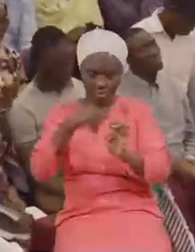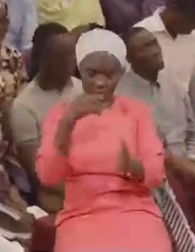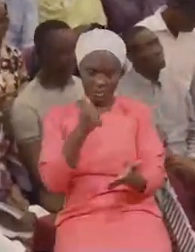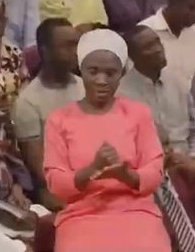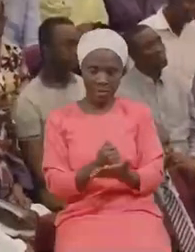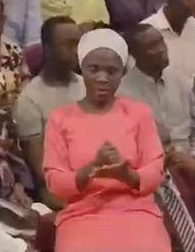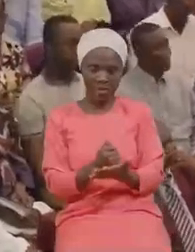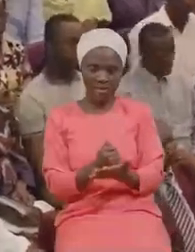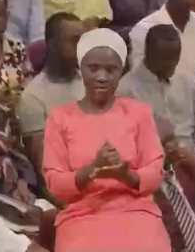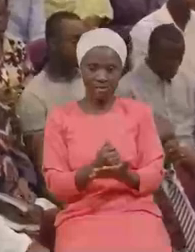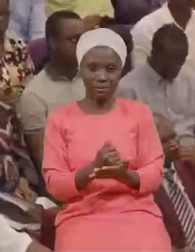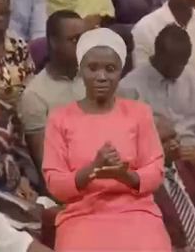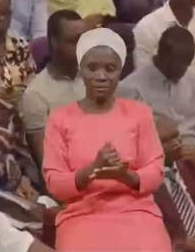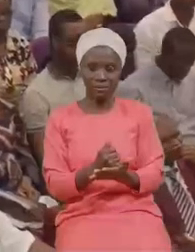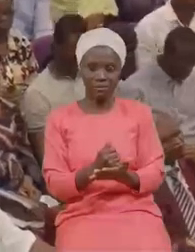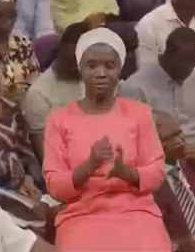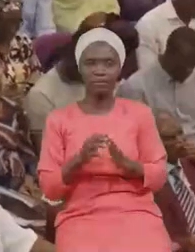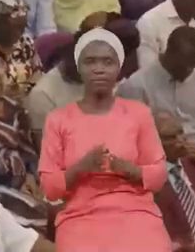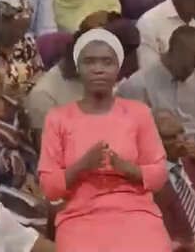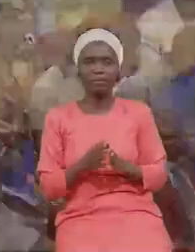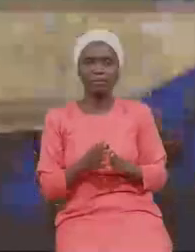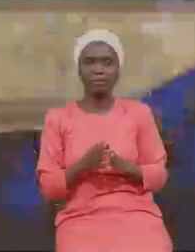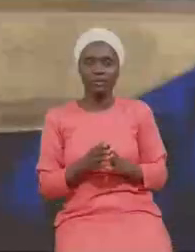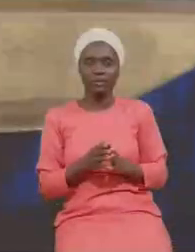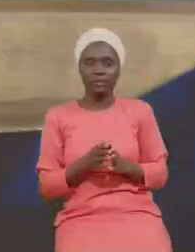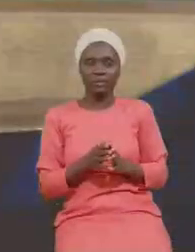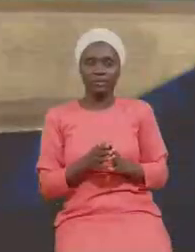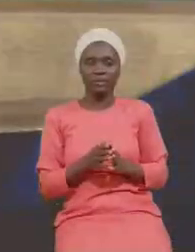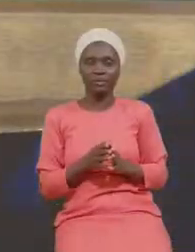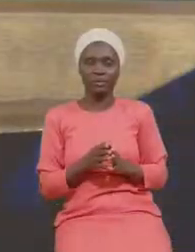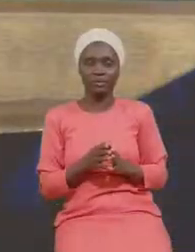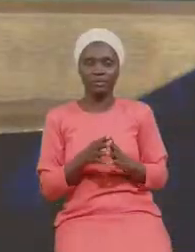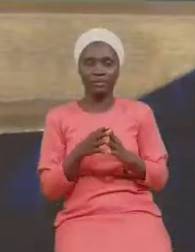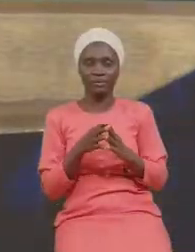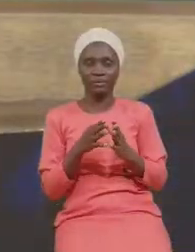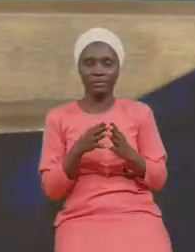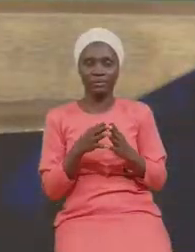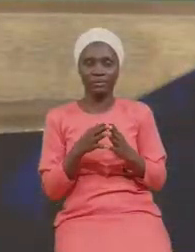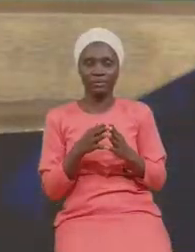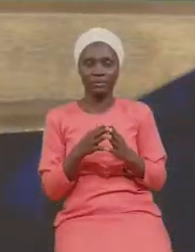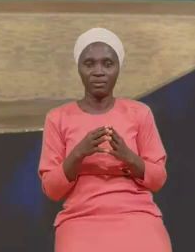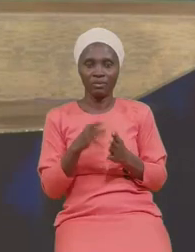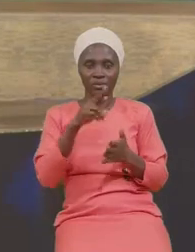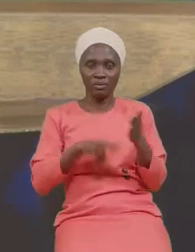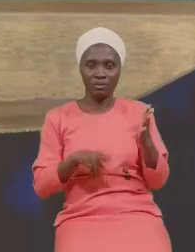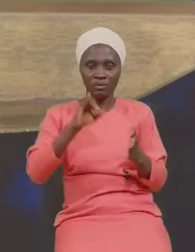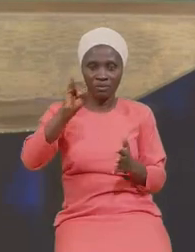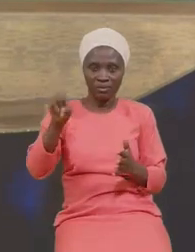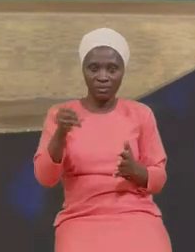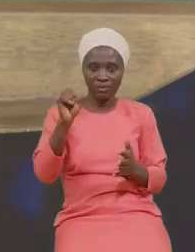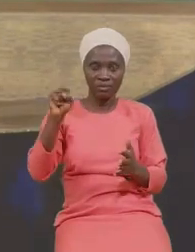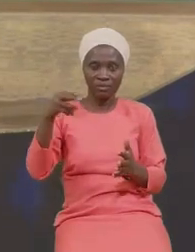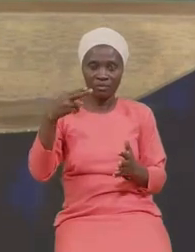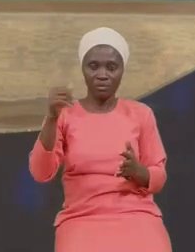au nom de Jésus-Christ le courage contagieux de vainqueurs José chapitre